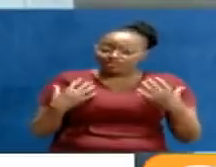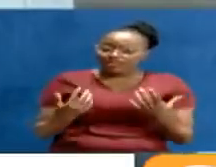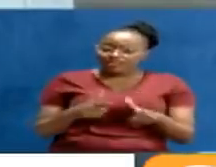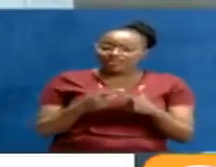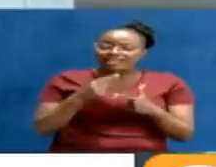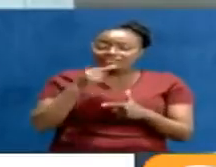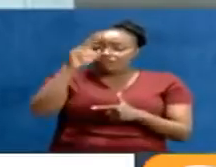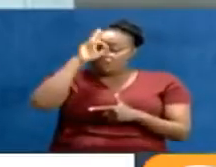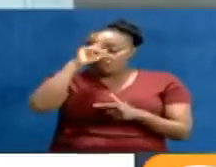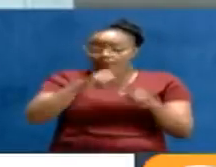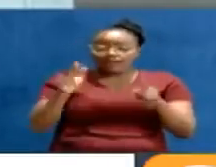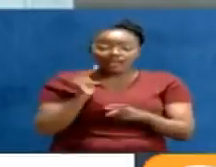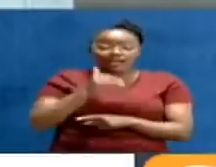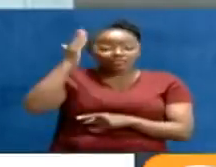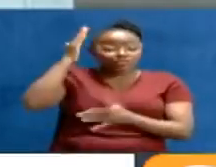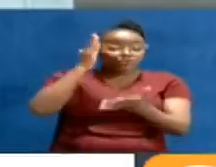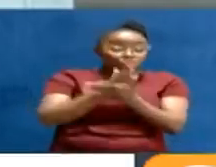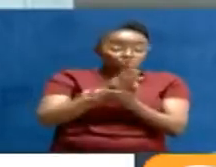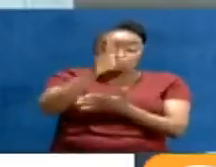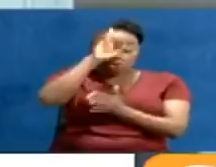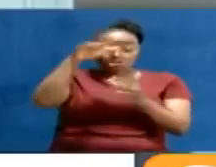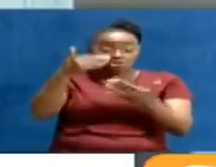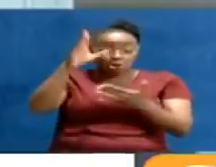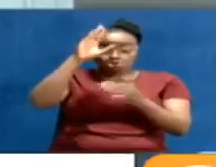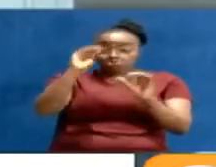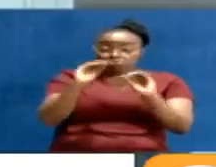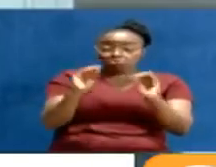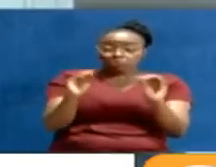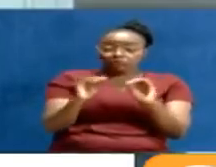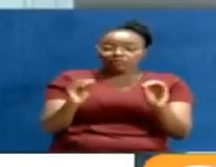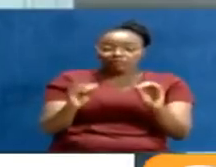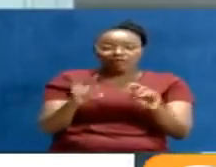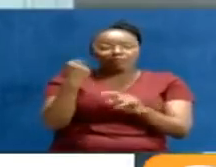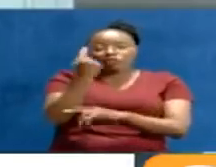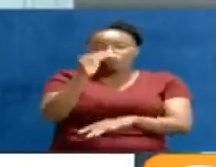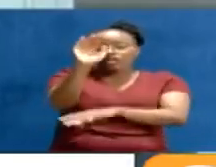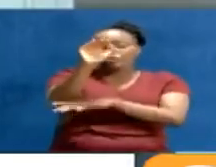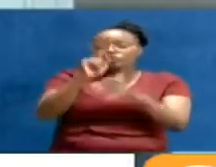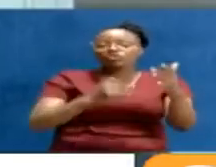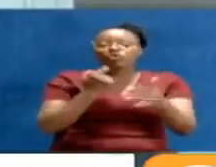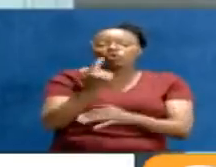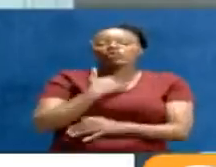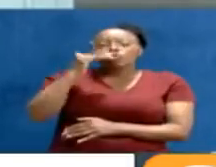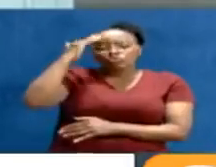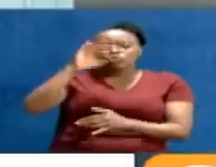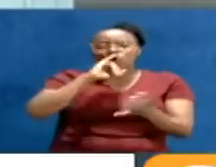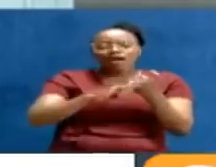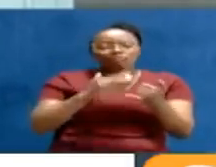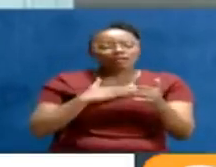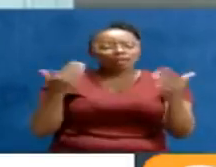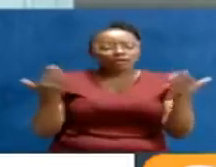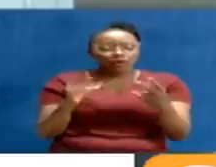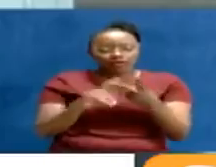Wanatuambia ni polisi lakini hatujui kama polisi kweli. Kitu ninachoomba, mimi nataka kujua tu mume wangu yuko